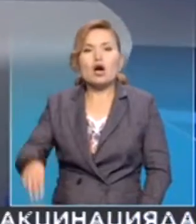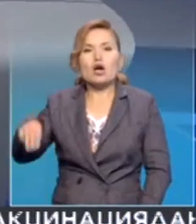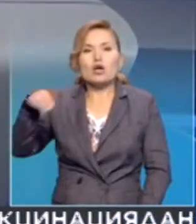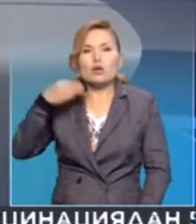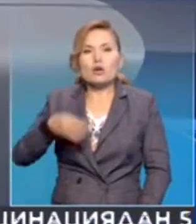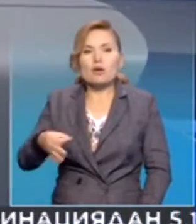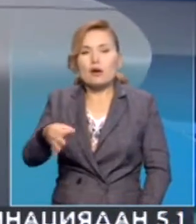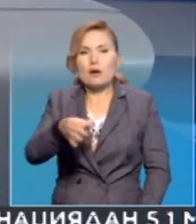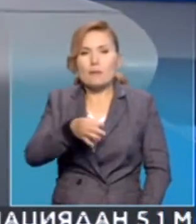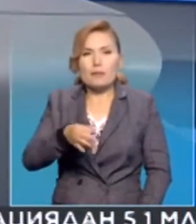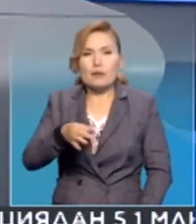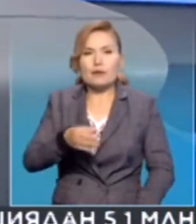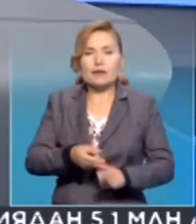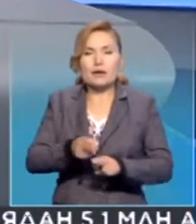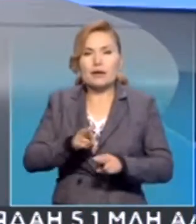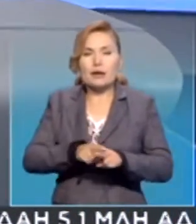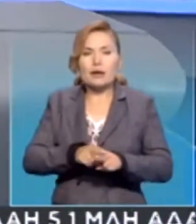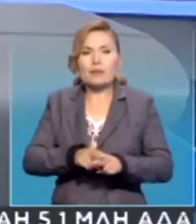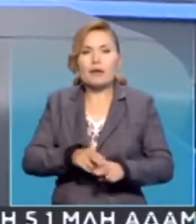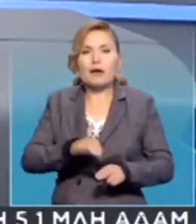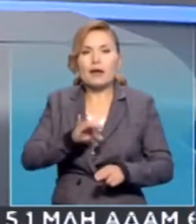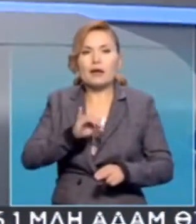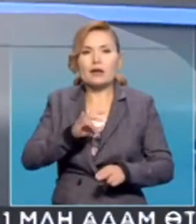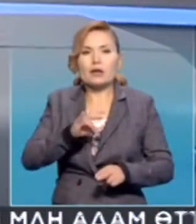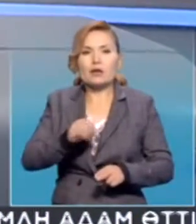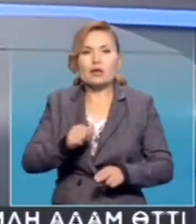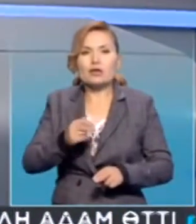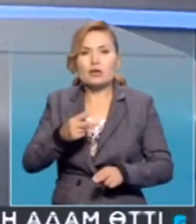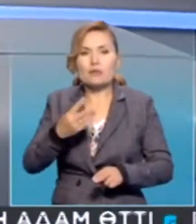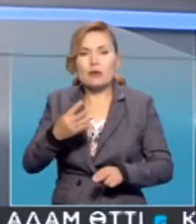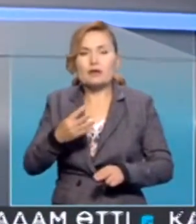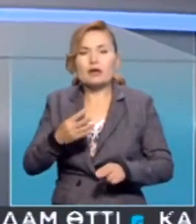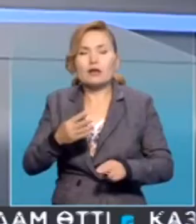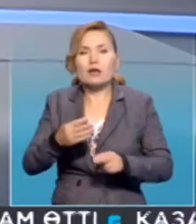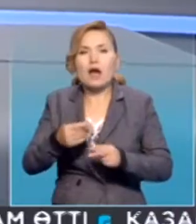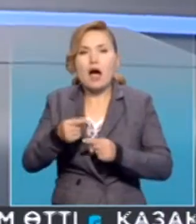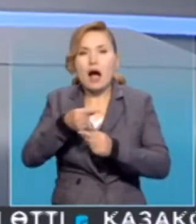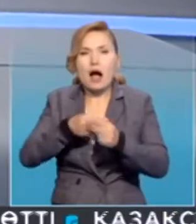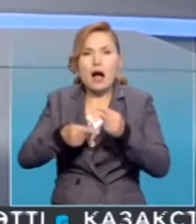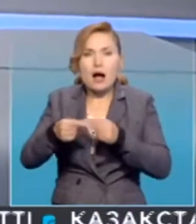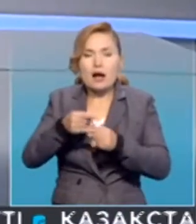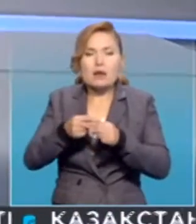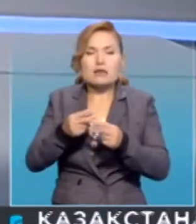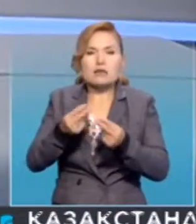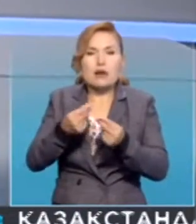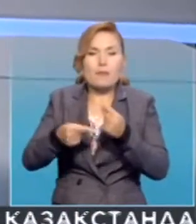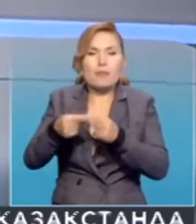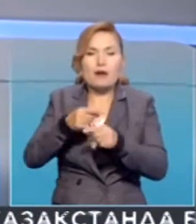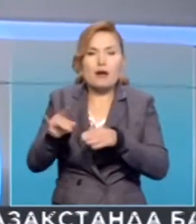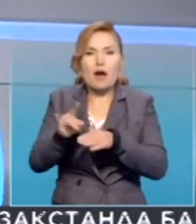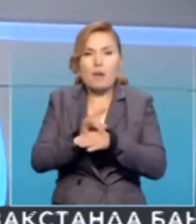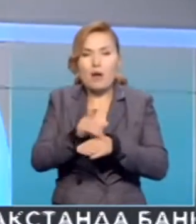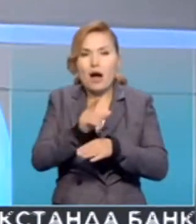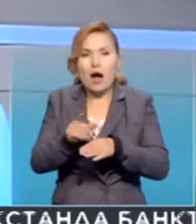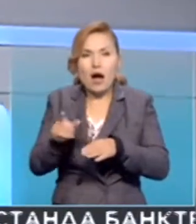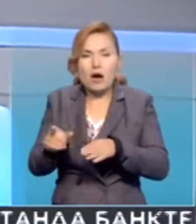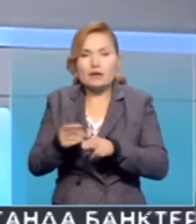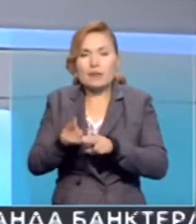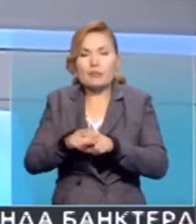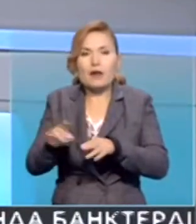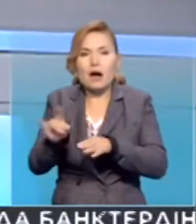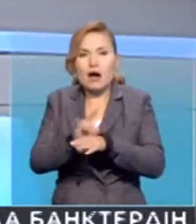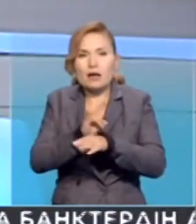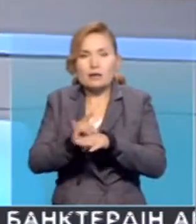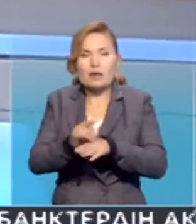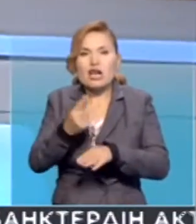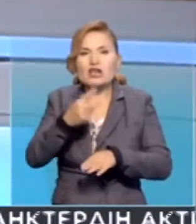Ал Түркістан облысында Indigo 24 Evolution қаржылық пирамидасын құрып, жәбірленушілерге миллиардтаған шығын келтірген 25